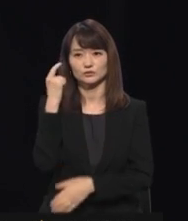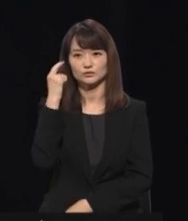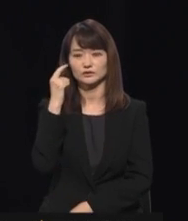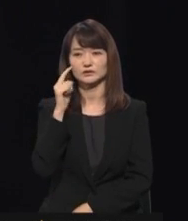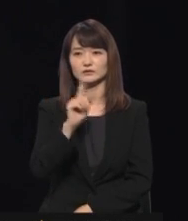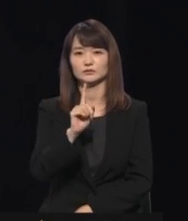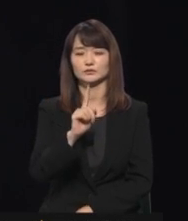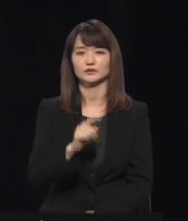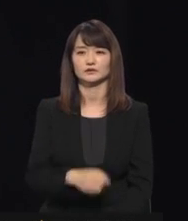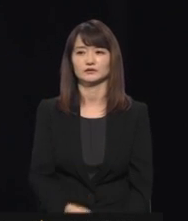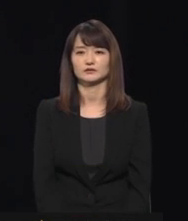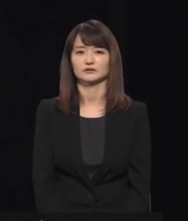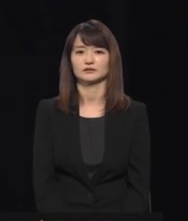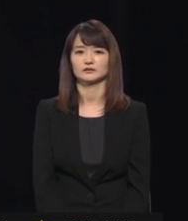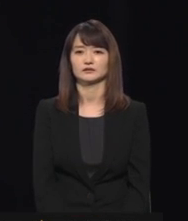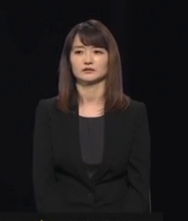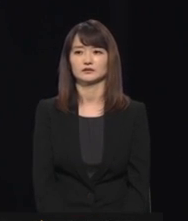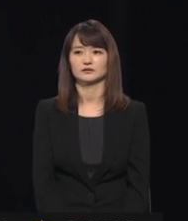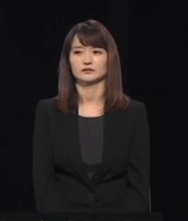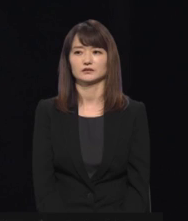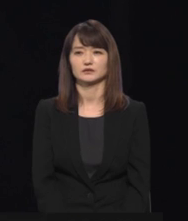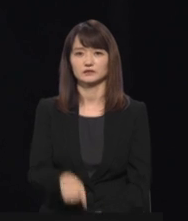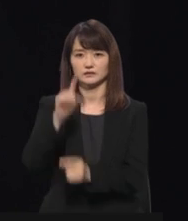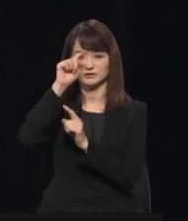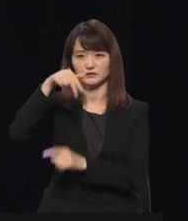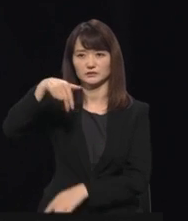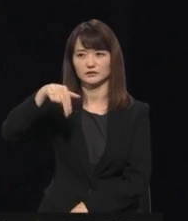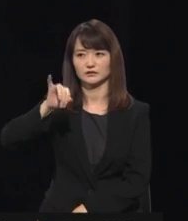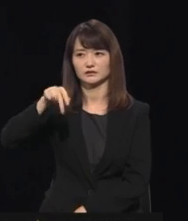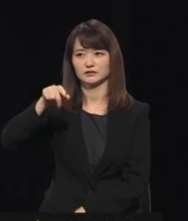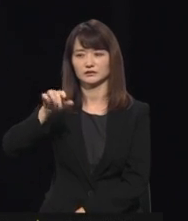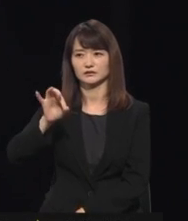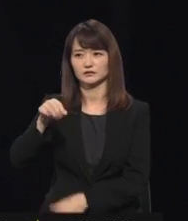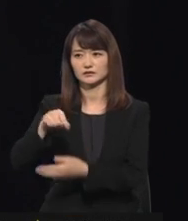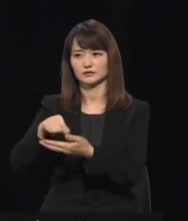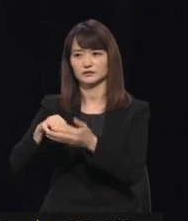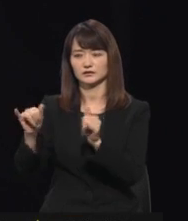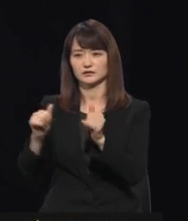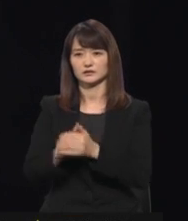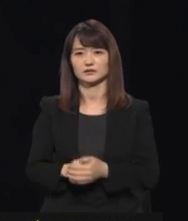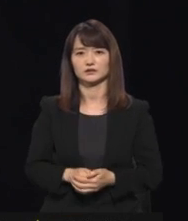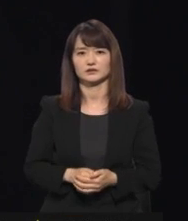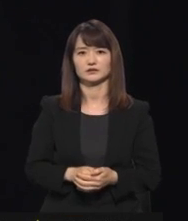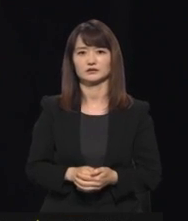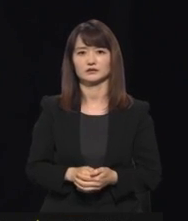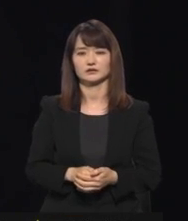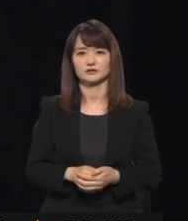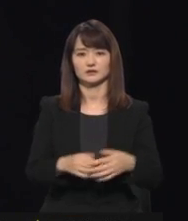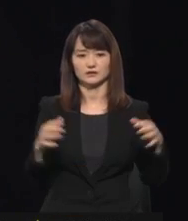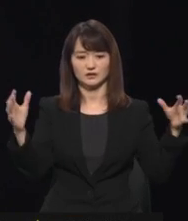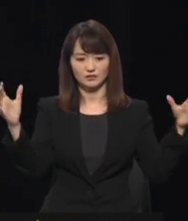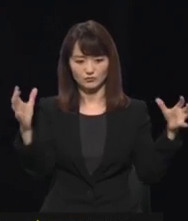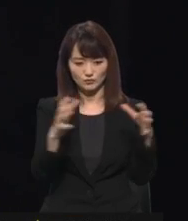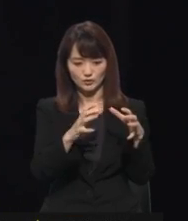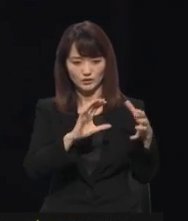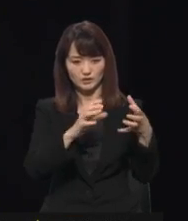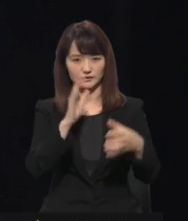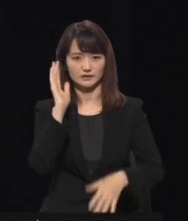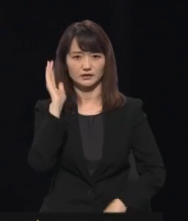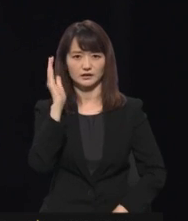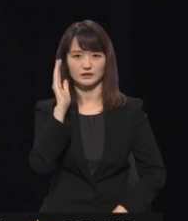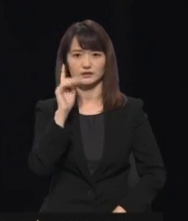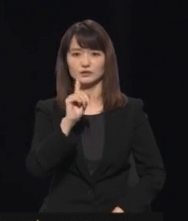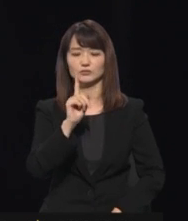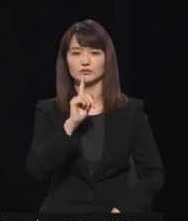있네요 지금 이지성 작가가 연천에 강연을 했는데 아까 논란이 되는 얘기를 했어요 뭐라고